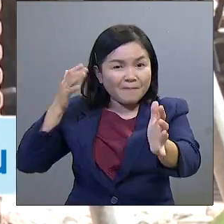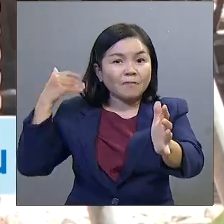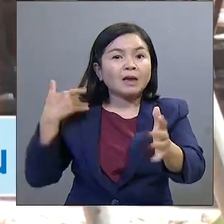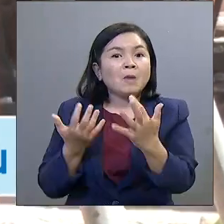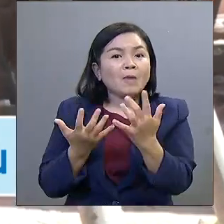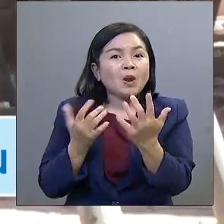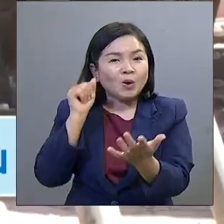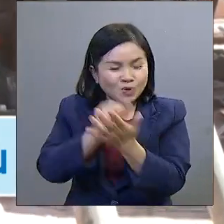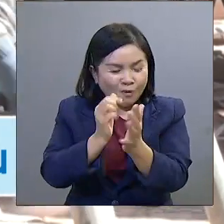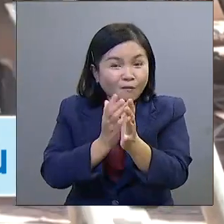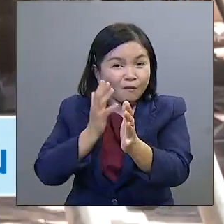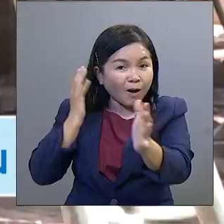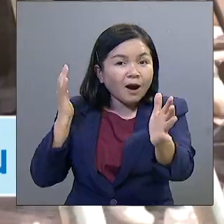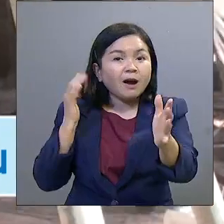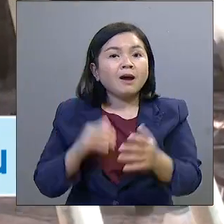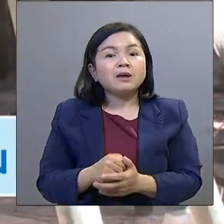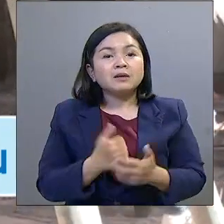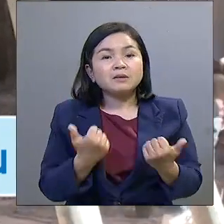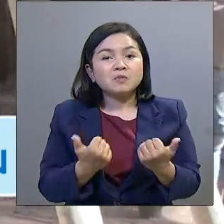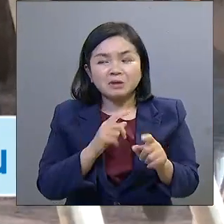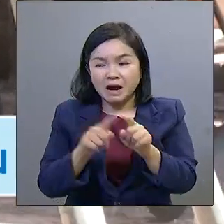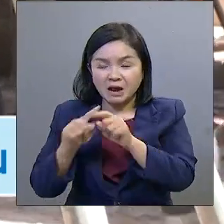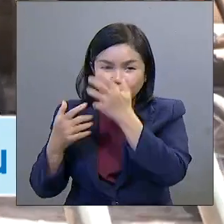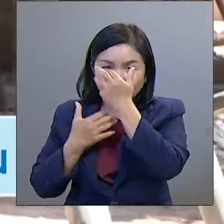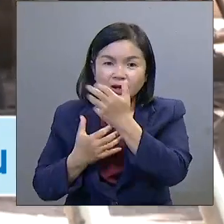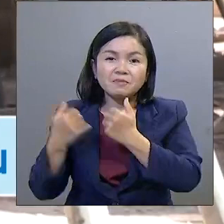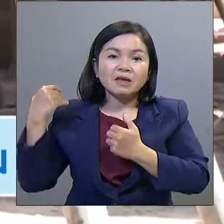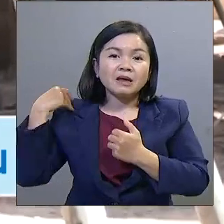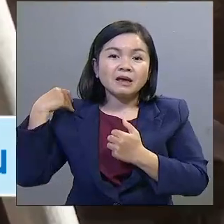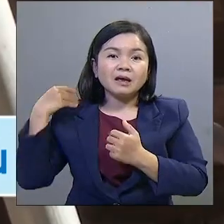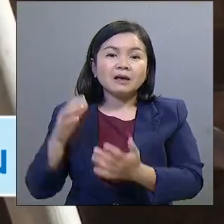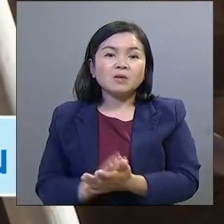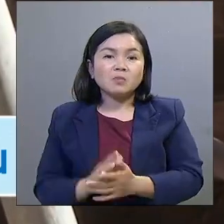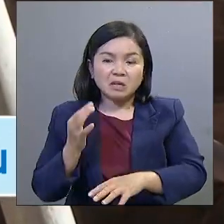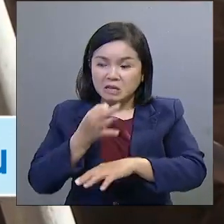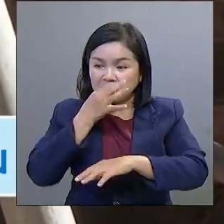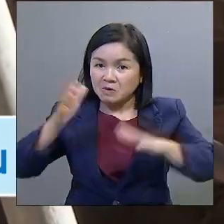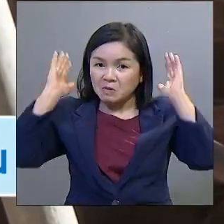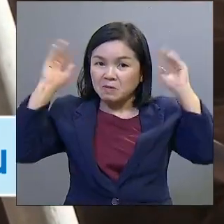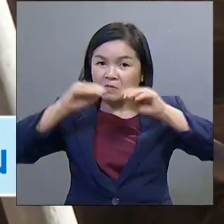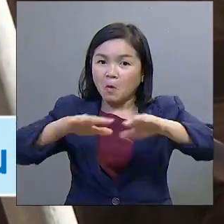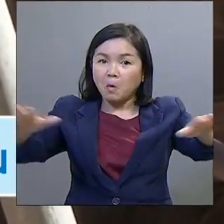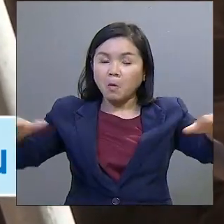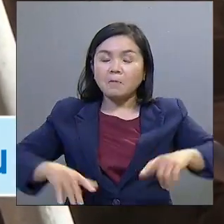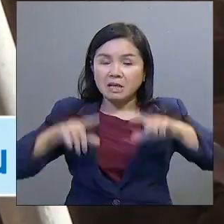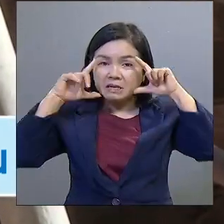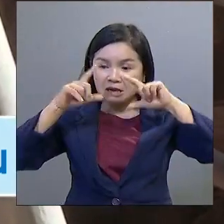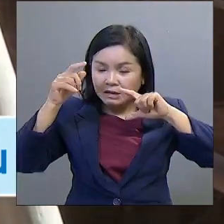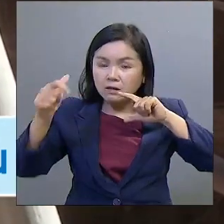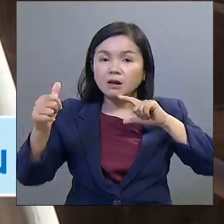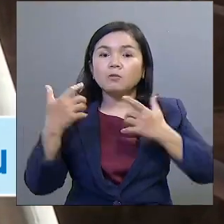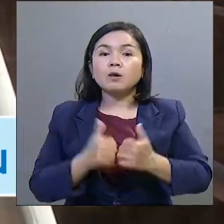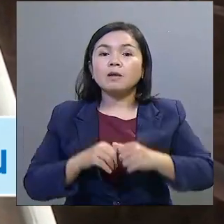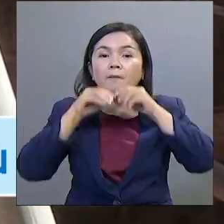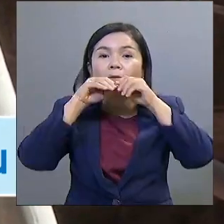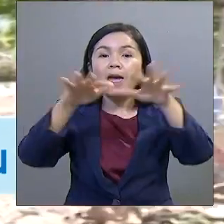อต่อคิวเริ่มติดต่อกันเป็นจำนวนมาก รู้เชียนเลยนะ เป็นช่างที่มีชื่อเสียงในเรื่องของการดีดบ้านเป็นที่รู้จัก